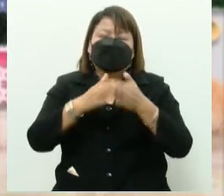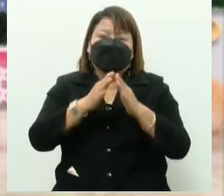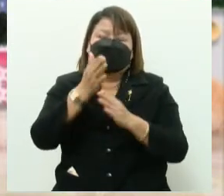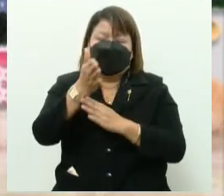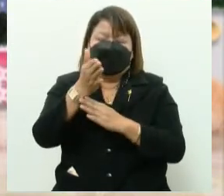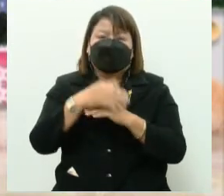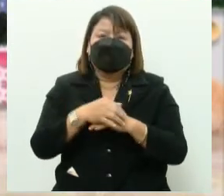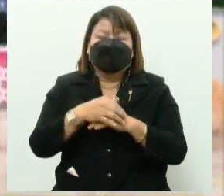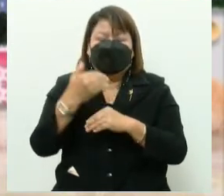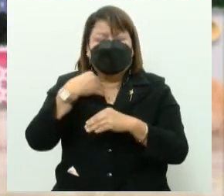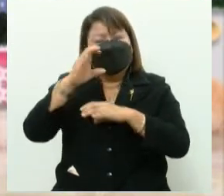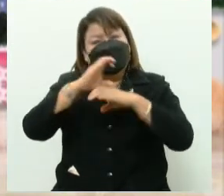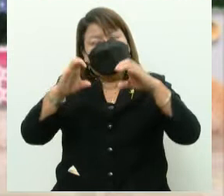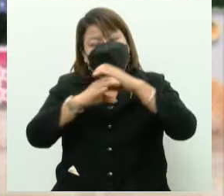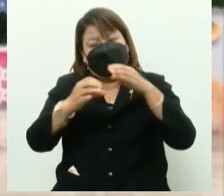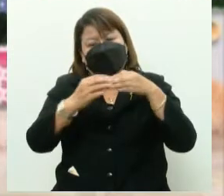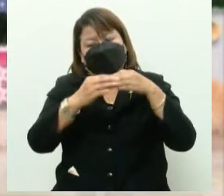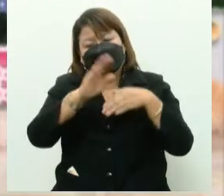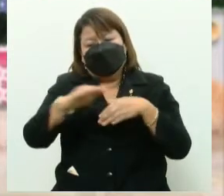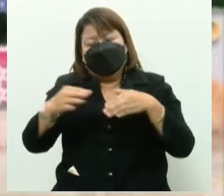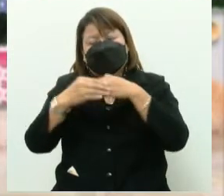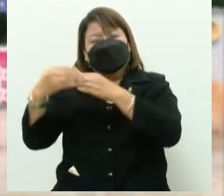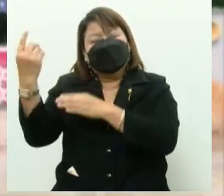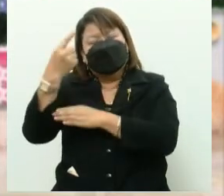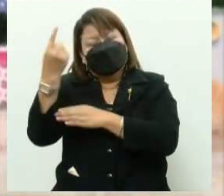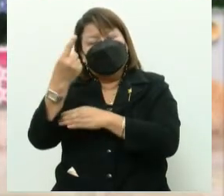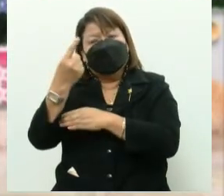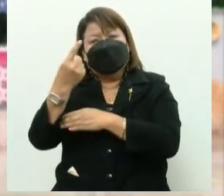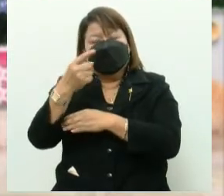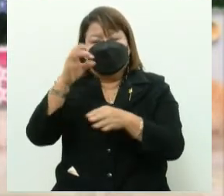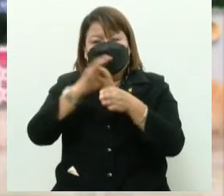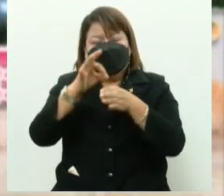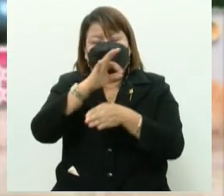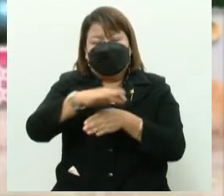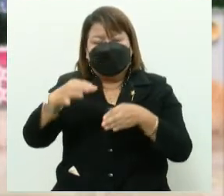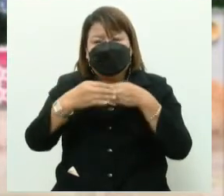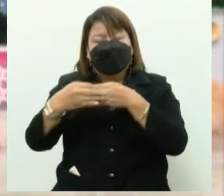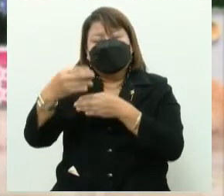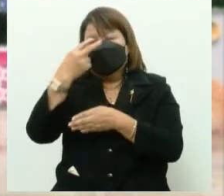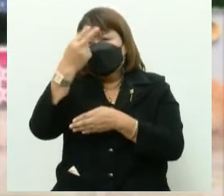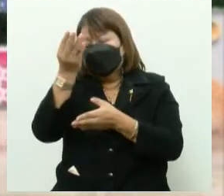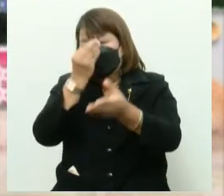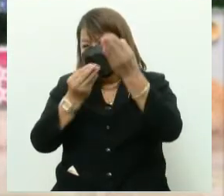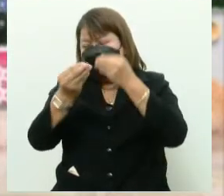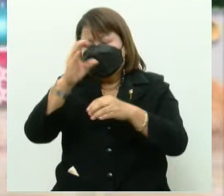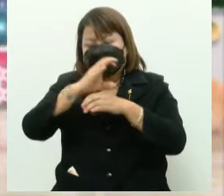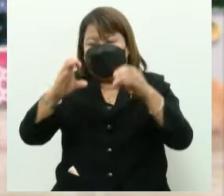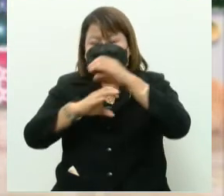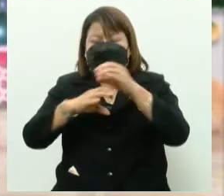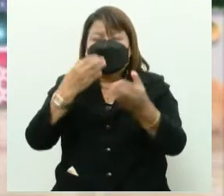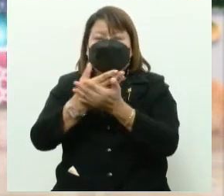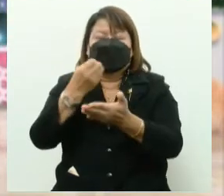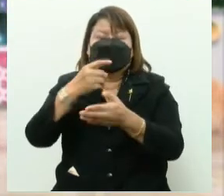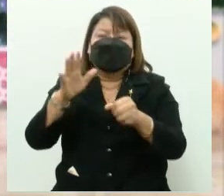ครับที่ได้มีโครงการมัคคุเทศก์น้อยได้ฝึกให้น้องๆ นักเรียนนะครับได้เป็นมัคคุเทศก์พาชมโครงการเศรษฐกิจพอเพียงของโรงเรีย